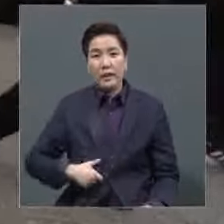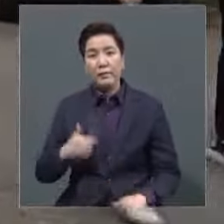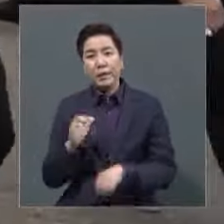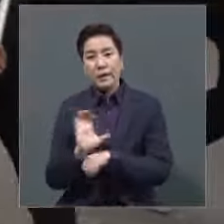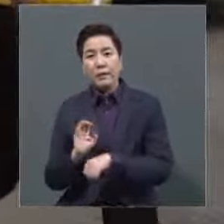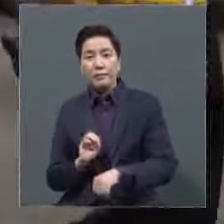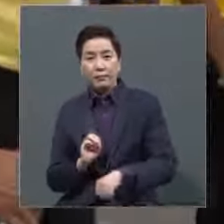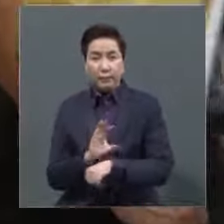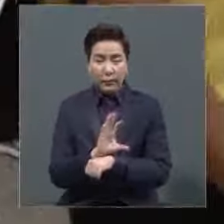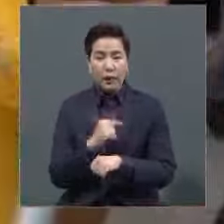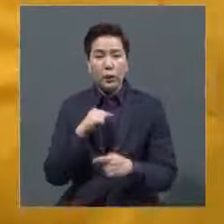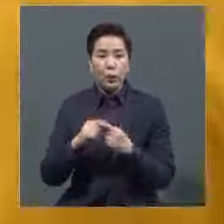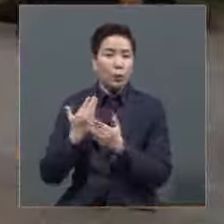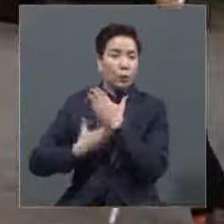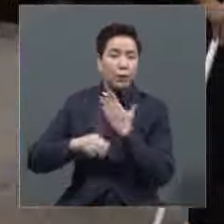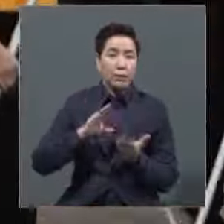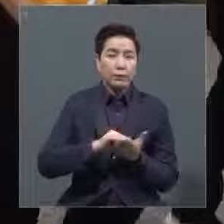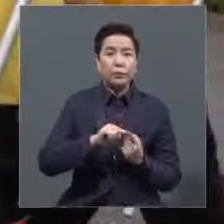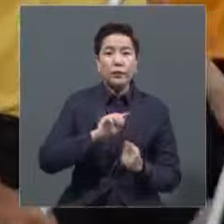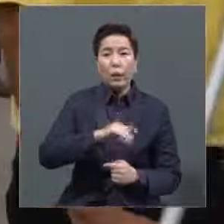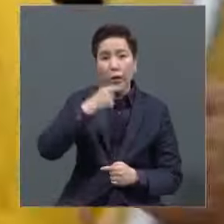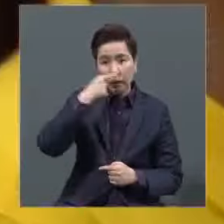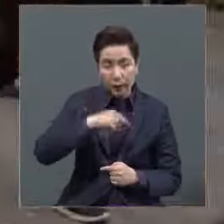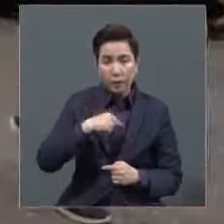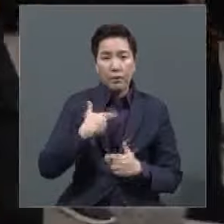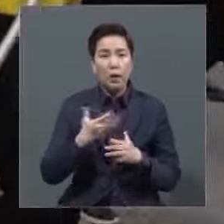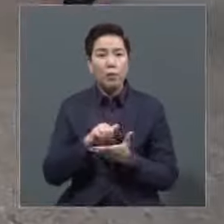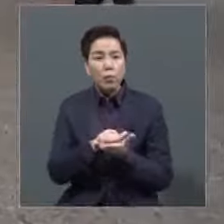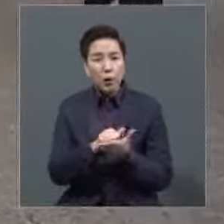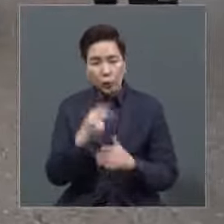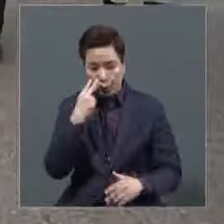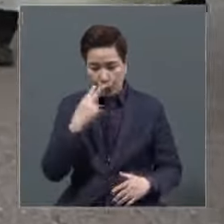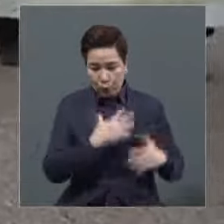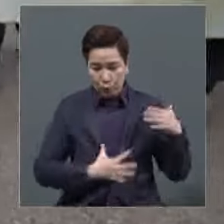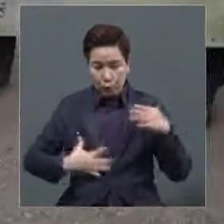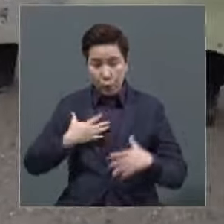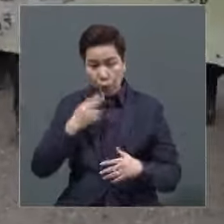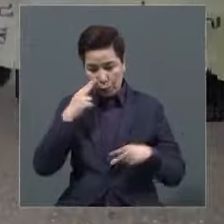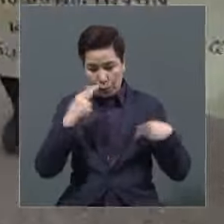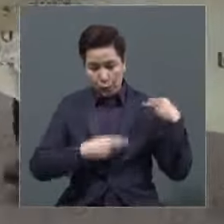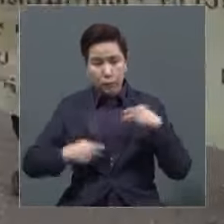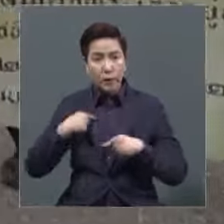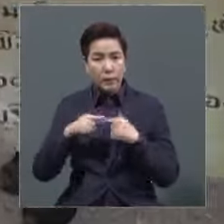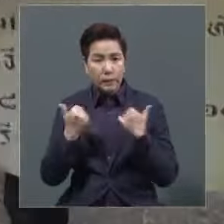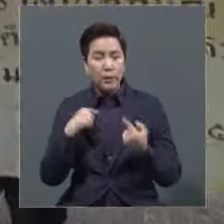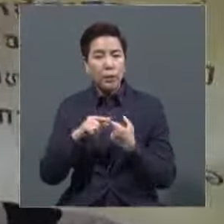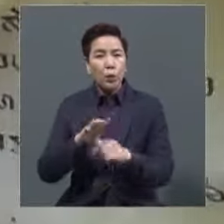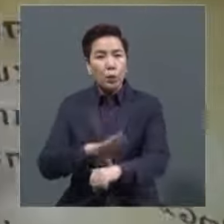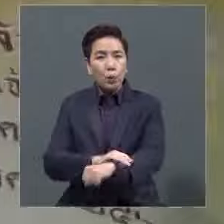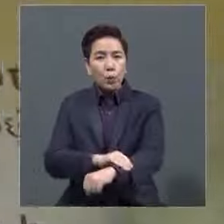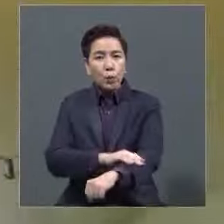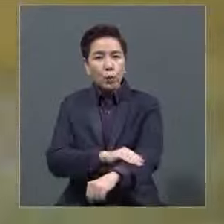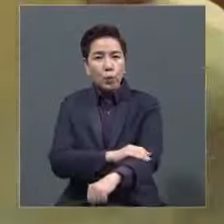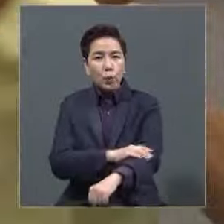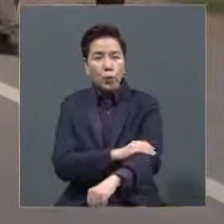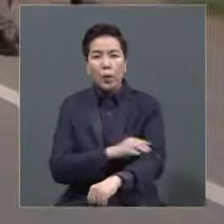นตร์เฉลิมพระเกียรติเกี่ยวกับประวัติศาสตร์ชาติไทยแล้วก็มีบริการดูแลสุขภาพให้กับประชาชนด้วยนะคะอย่างเช่นนวดกดจุดออฟ